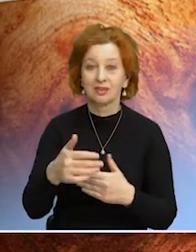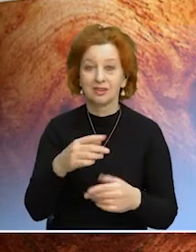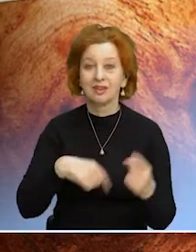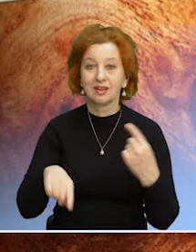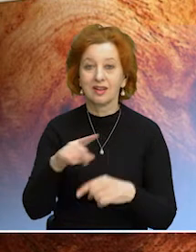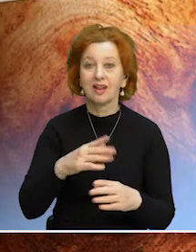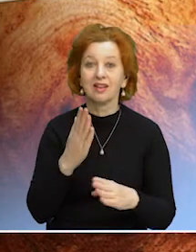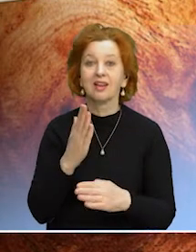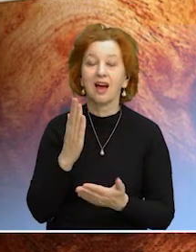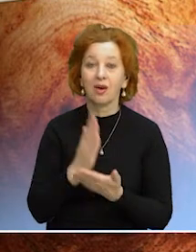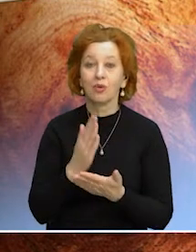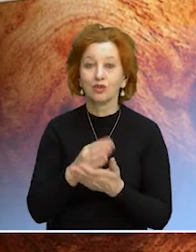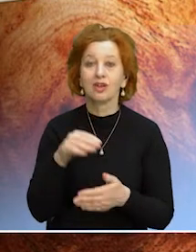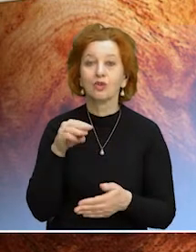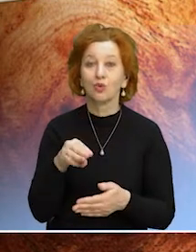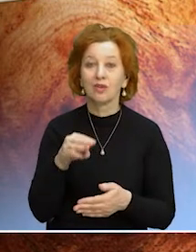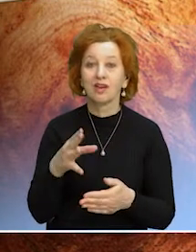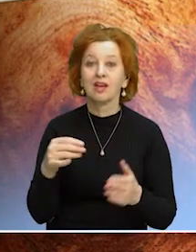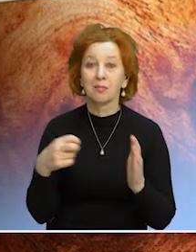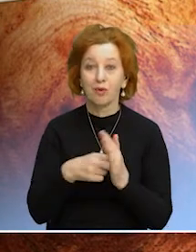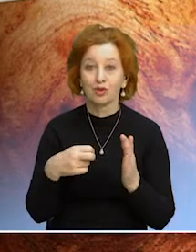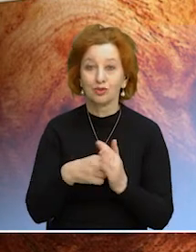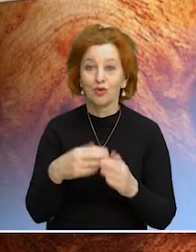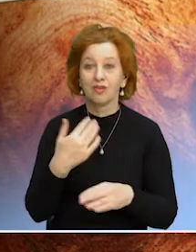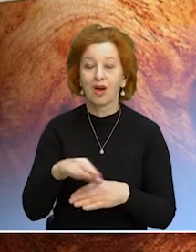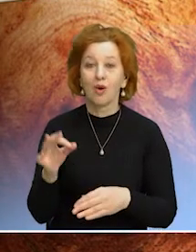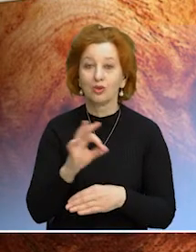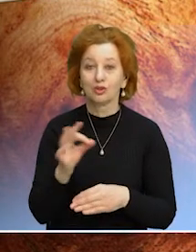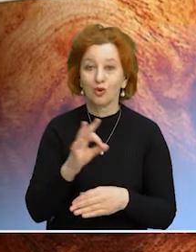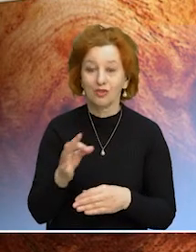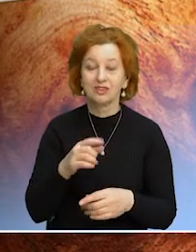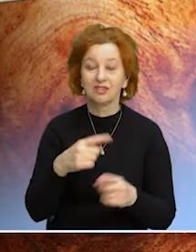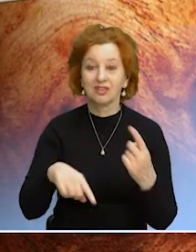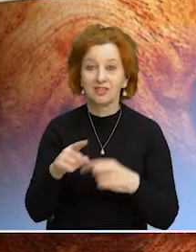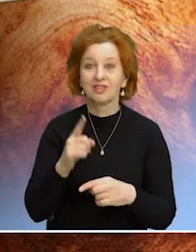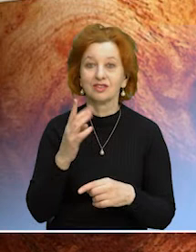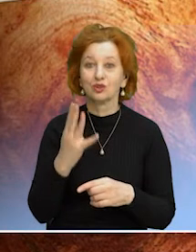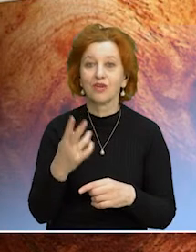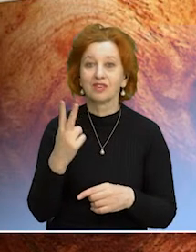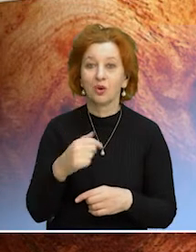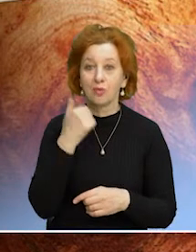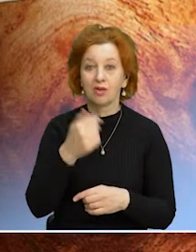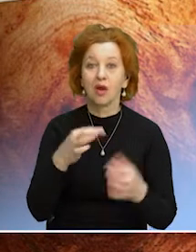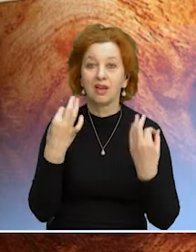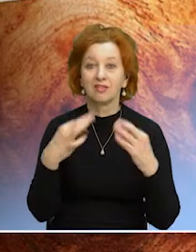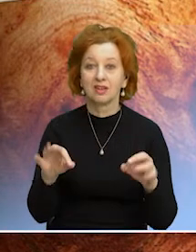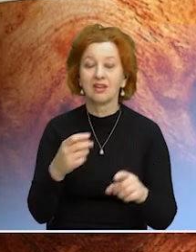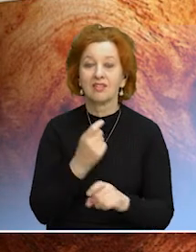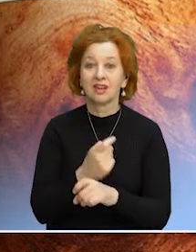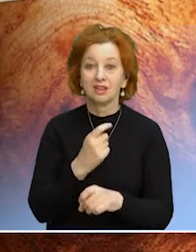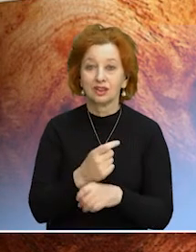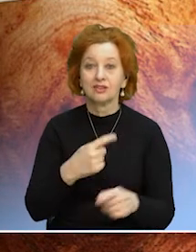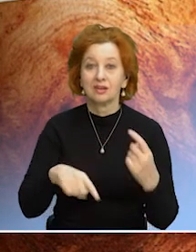конторе, находившейся на углу Тургеневской улицы и Почтового переулка, ныне Островского. В этот же день, в 1942 году, был освобожден